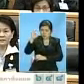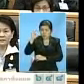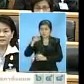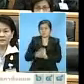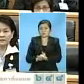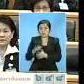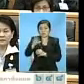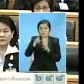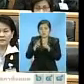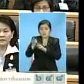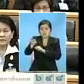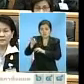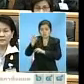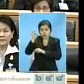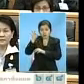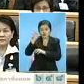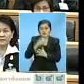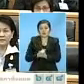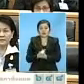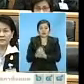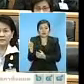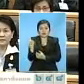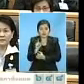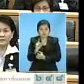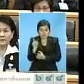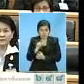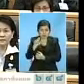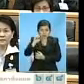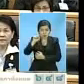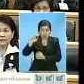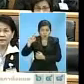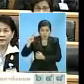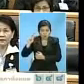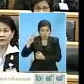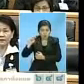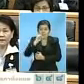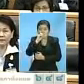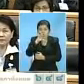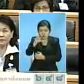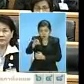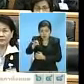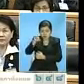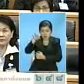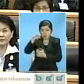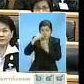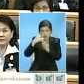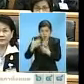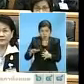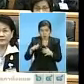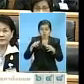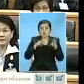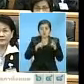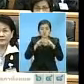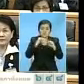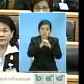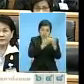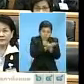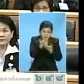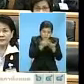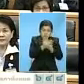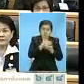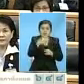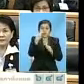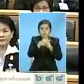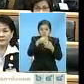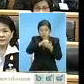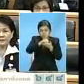งเลือกมาแล้ววุฒิสมาชิกเหล่านี้ท่านก็มีอำนาจในการถอดถอนผู้ดำรงตำแหน่งในองค์ก